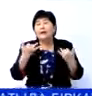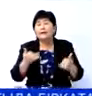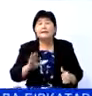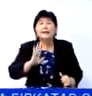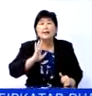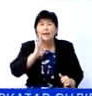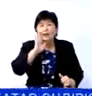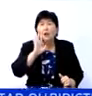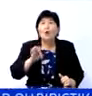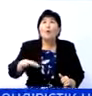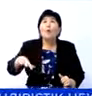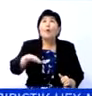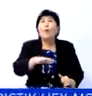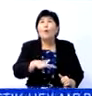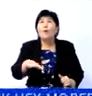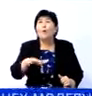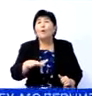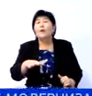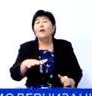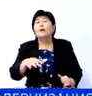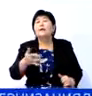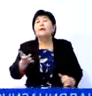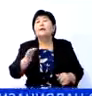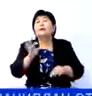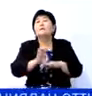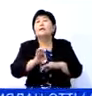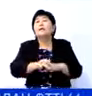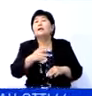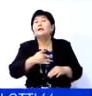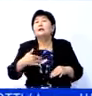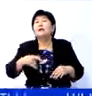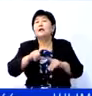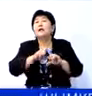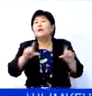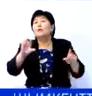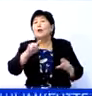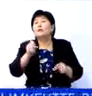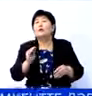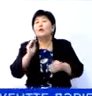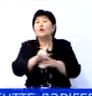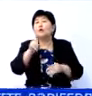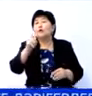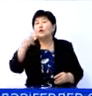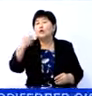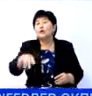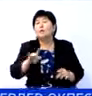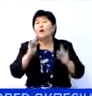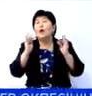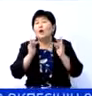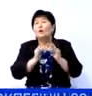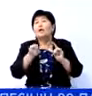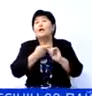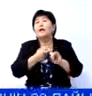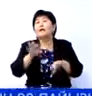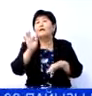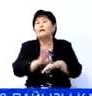таңда облыстық птизиопульмонология орталығы базасында қосымша 120 орынға